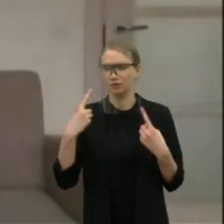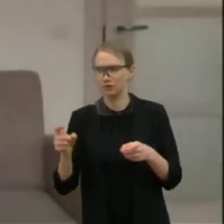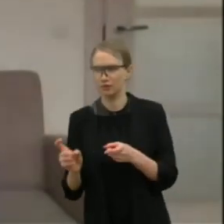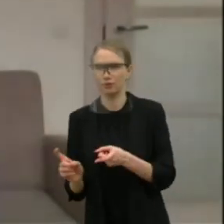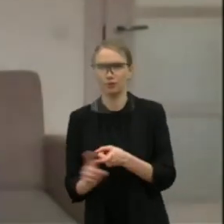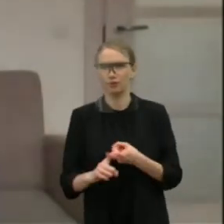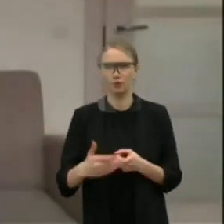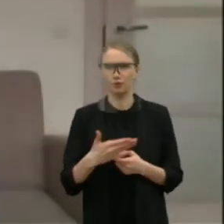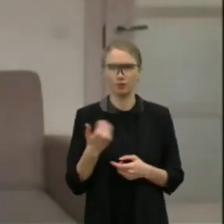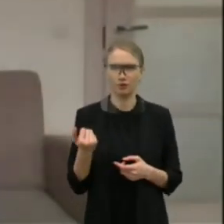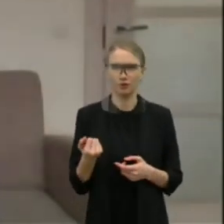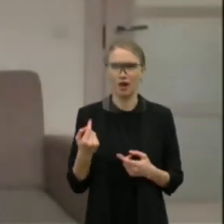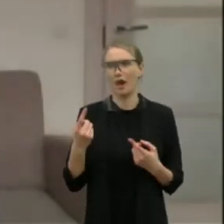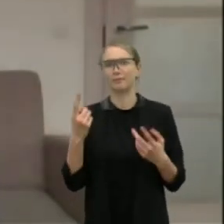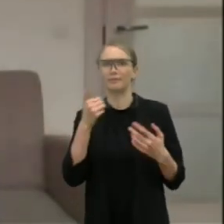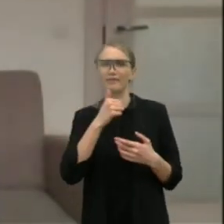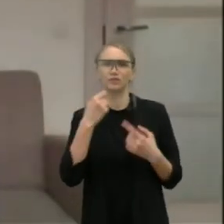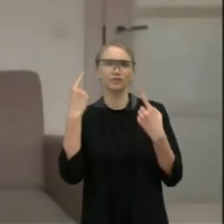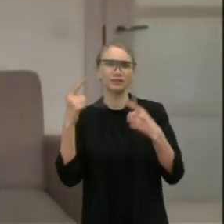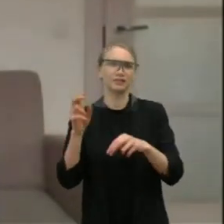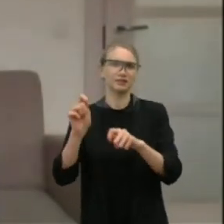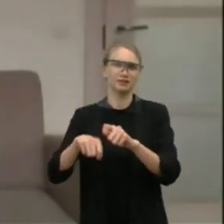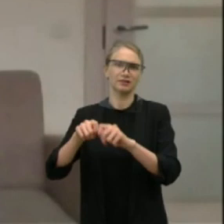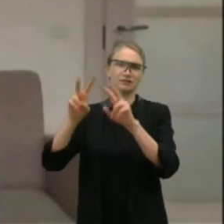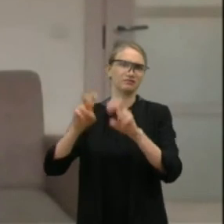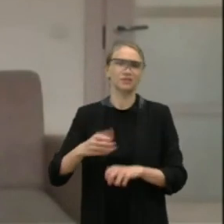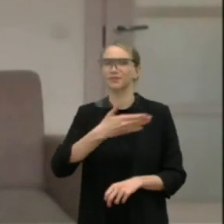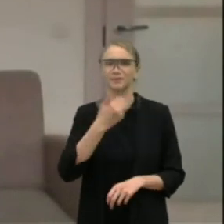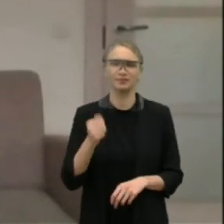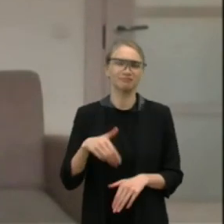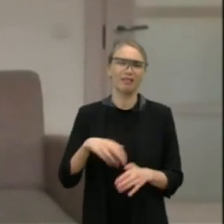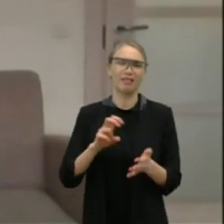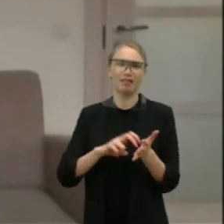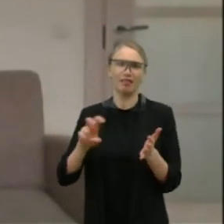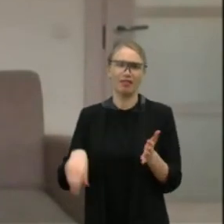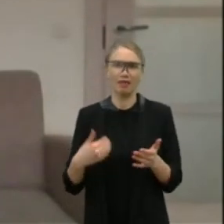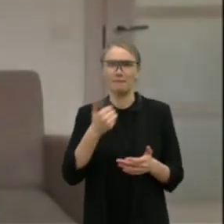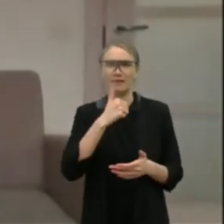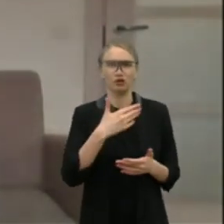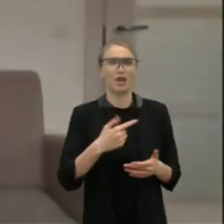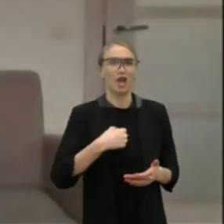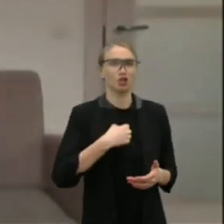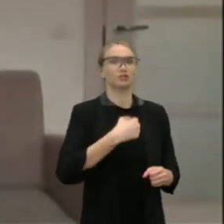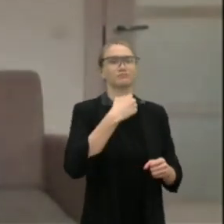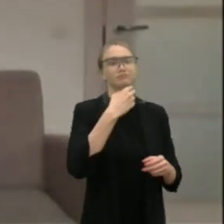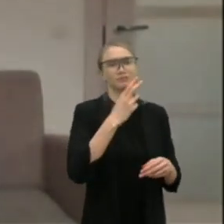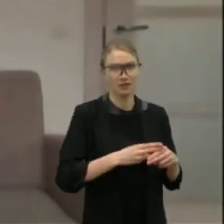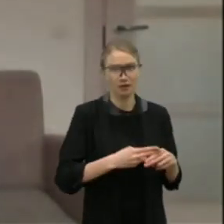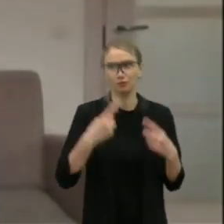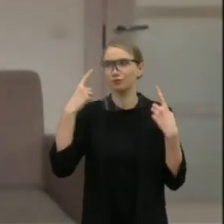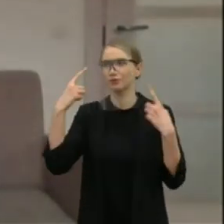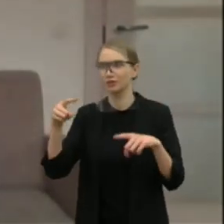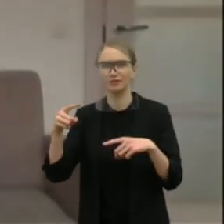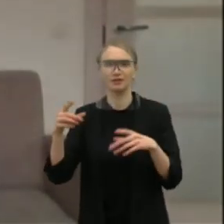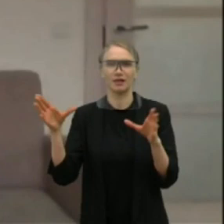kiti šeimos nariai eina išsitirti molekuliniais metodais, net ir jeigu jaučia simptomus, turbūt kiekvienas savo